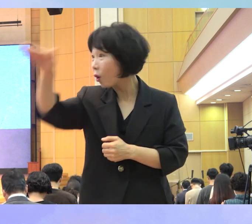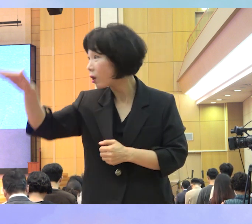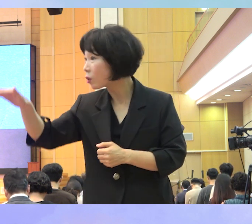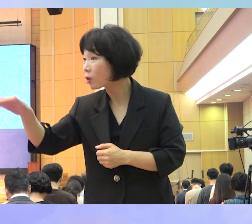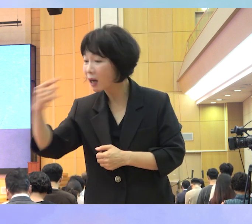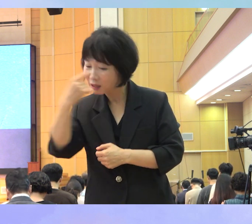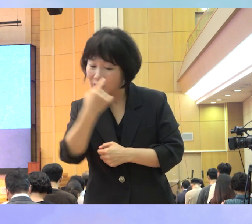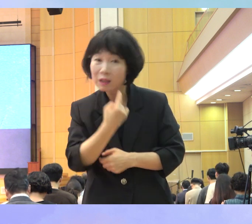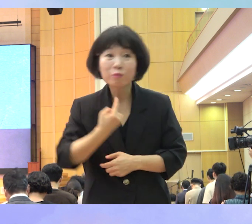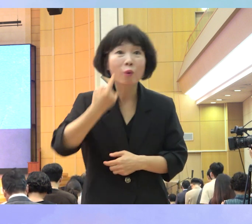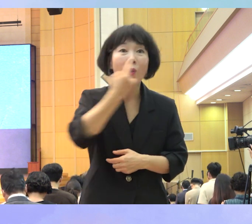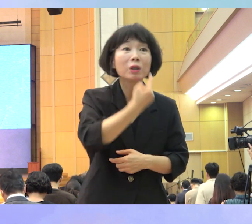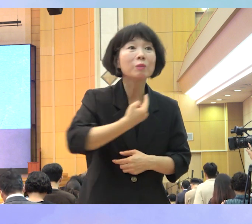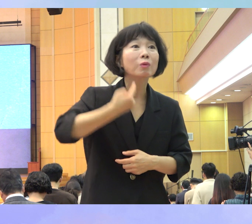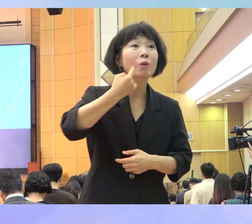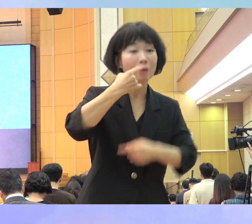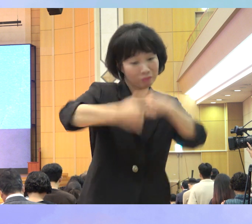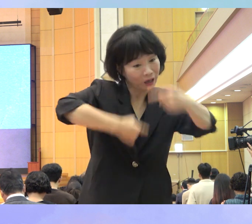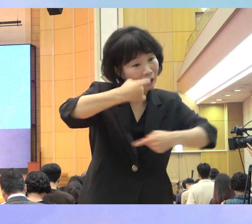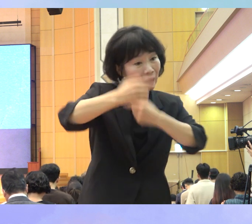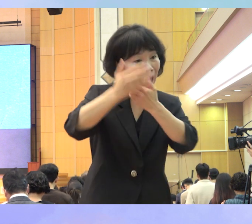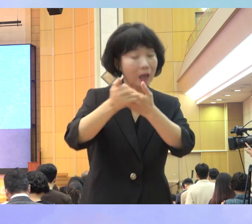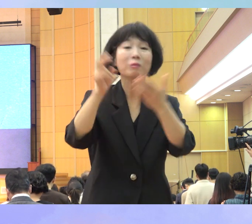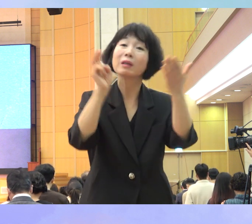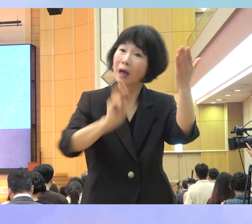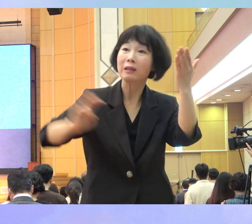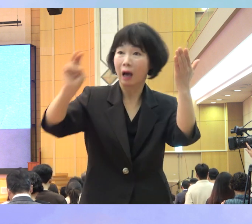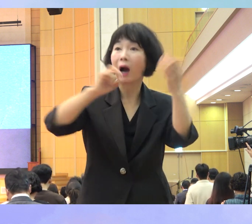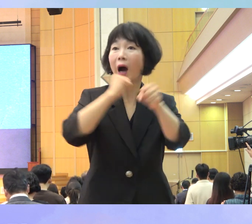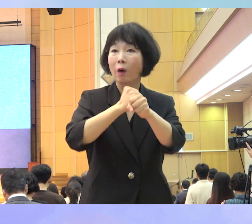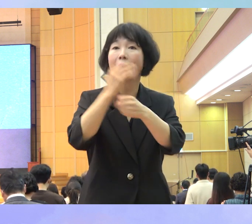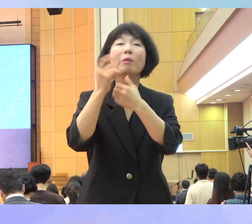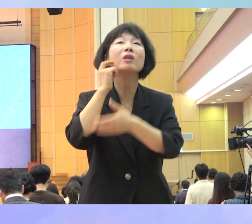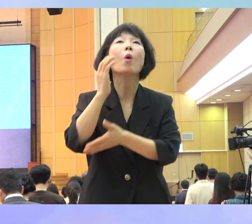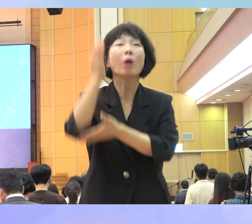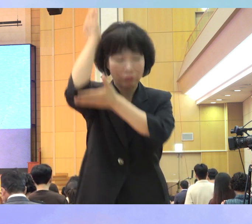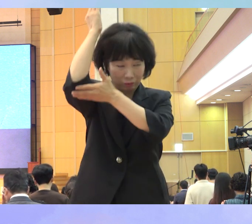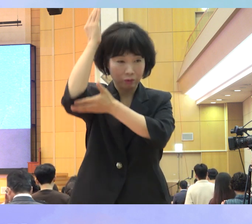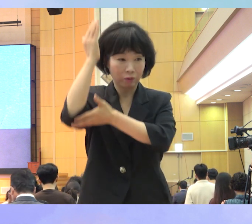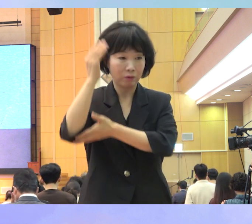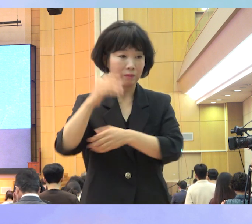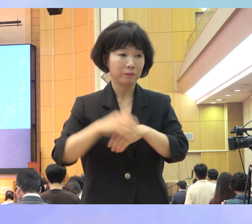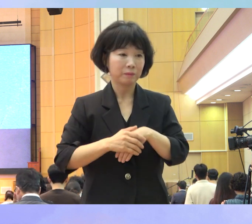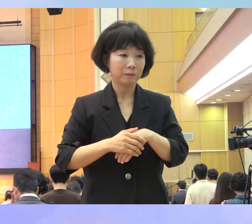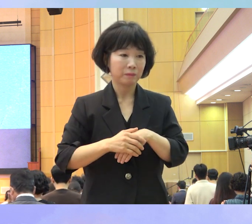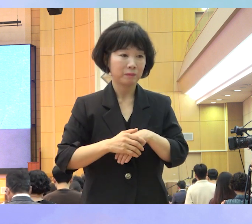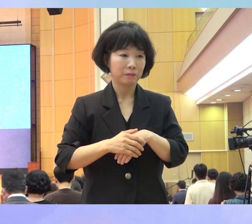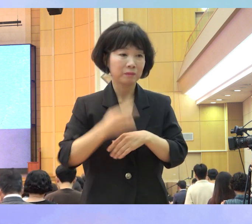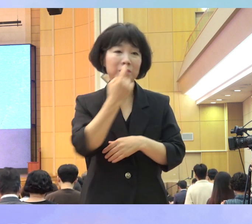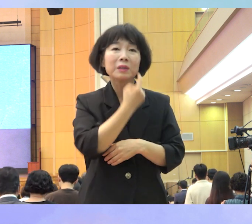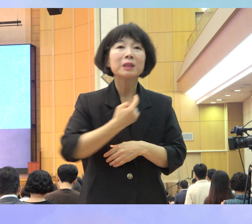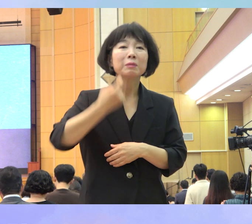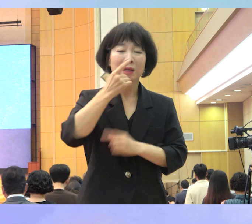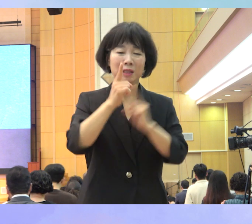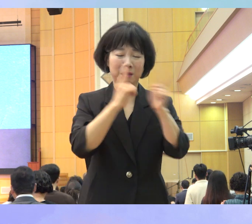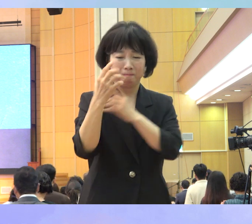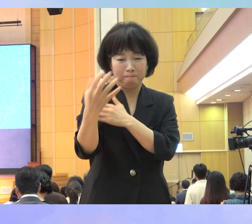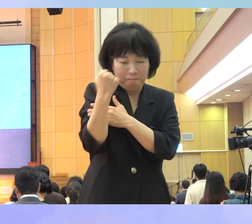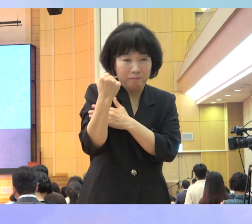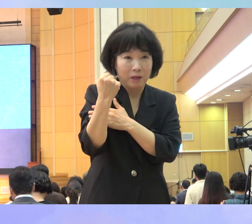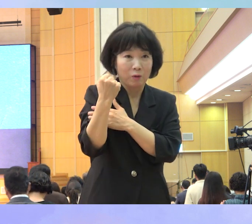너희들의 입으로 하나님을 찬양하고 하나님께 영광 돌리고 말에 힘을